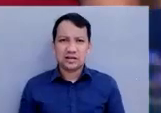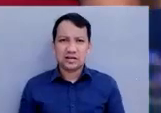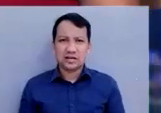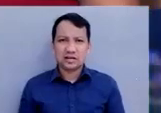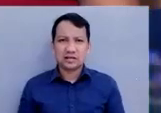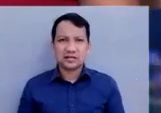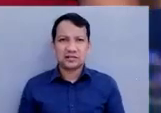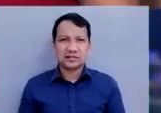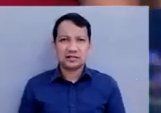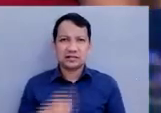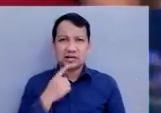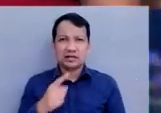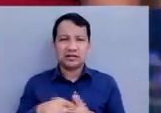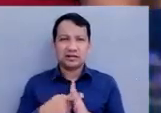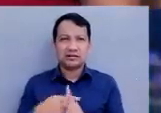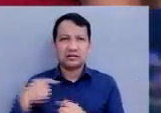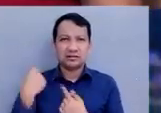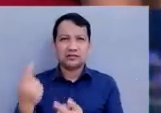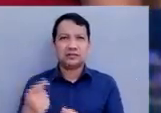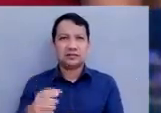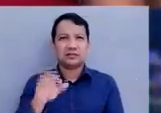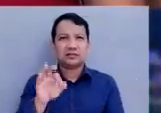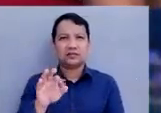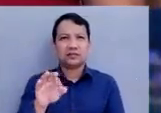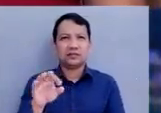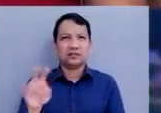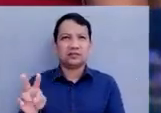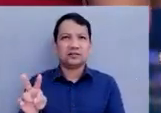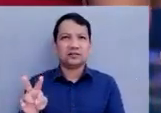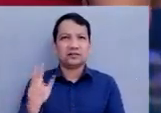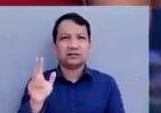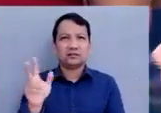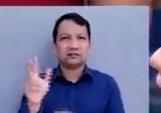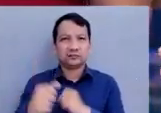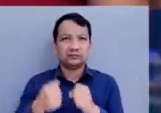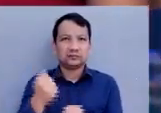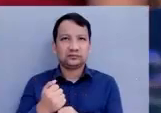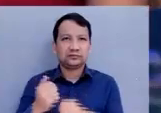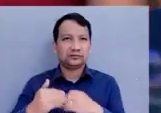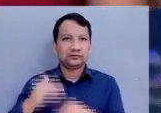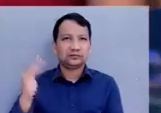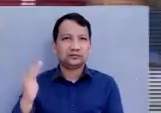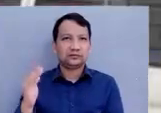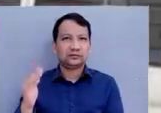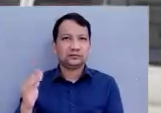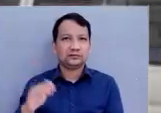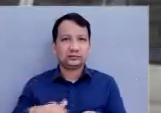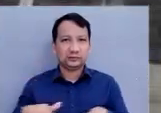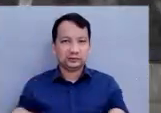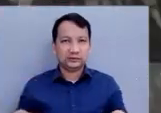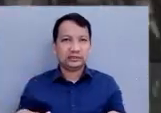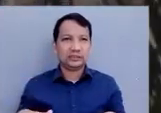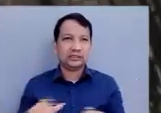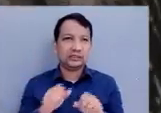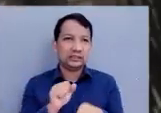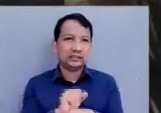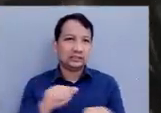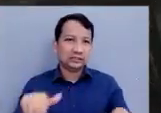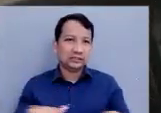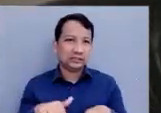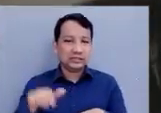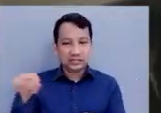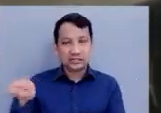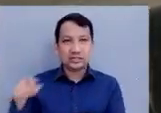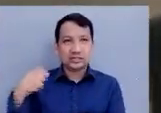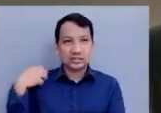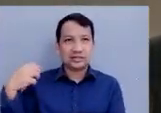rest 1992 po ako so mga 30 30 years plus po mga baby pa Ong mga to nang nagtatrabaho na kayo do